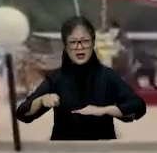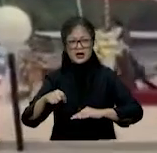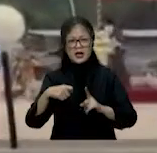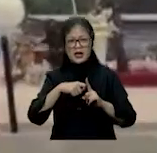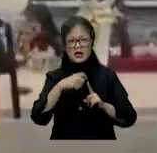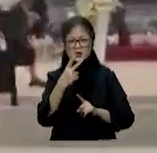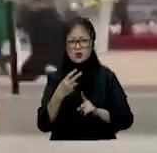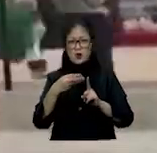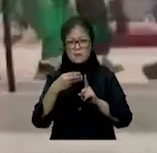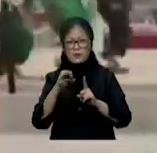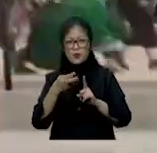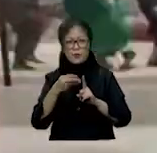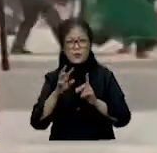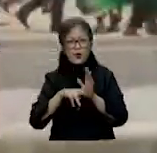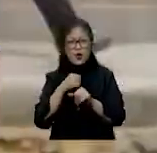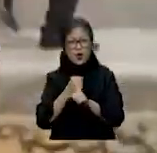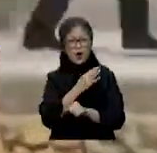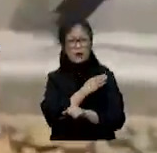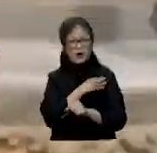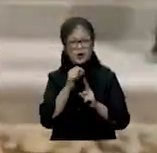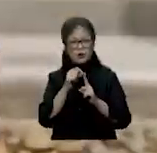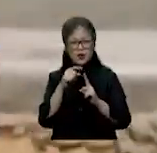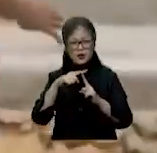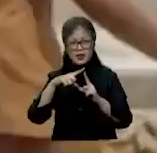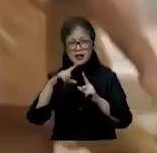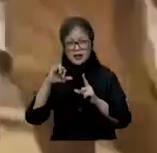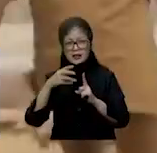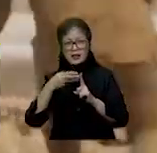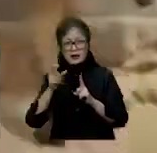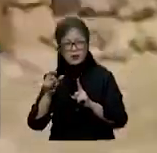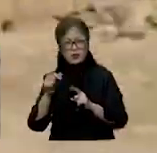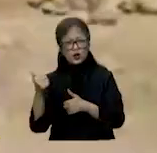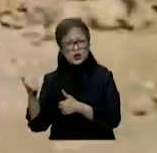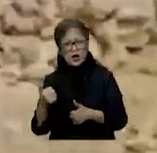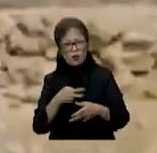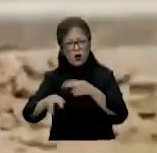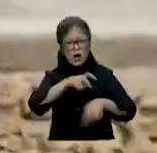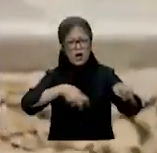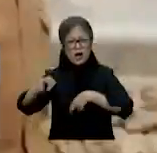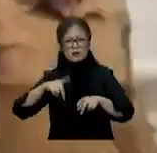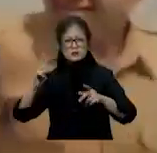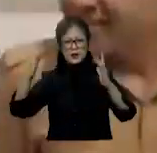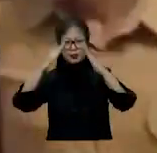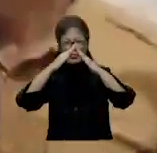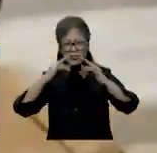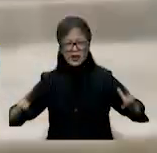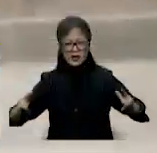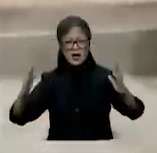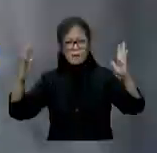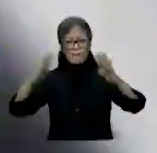Bobong, Kabupaten Pulau Taliabu, Maluku Utara. Tamu undangan pun lari berhamburan. Tenda roboh karena angin